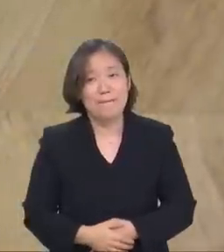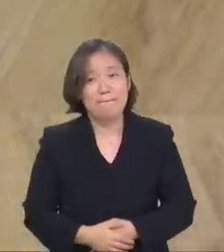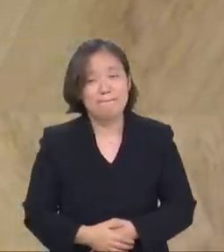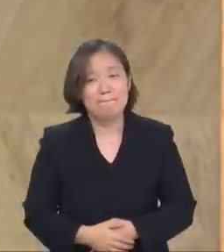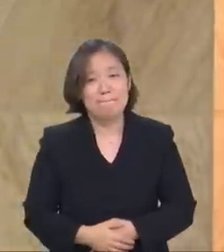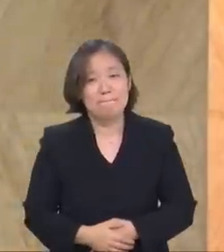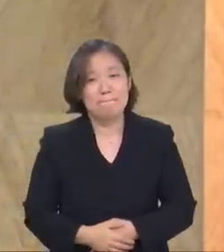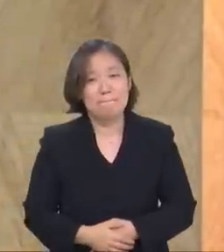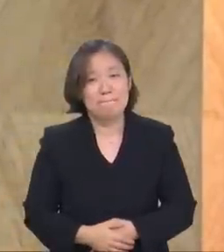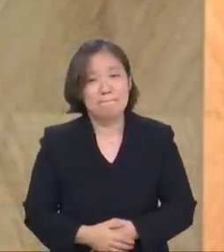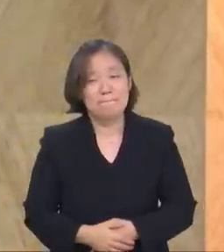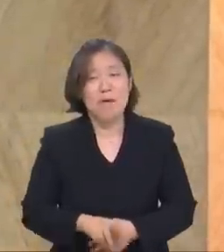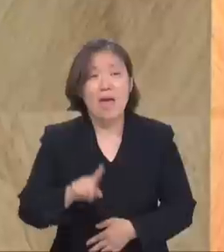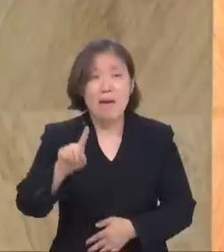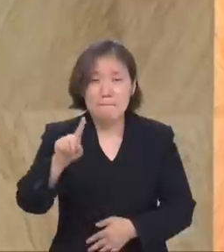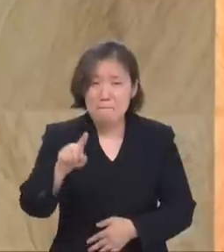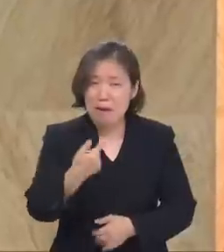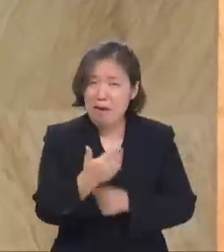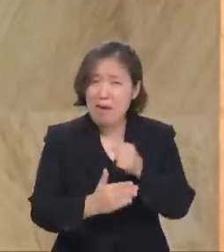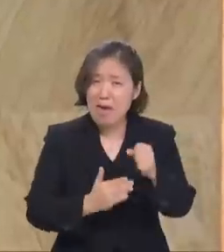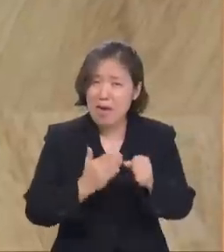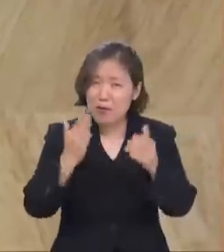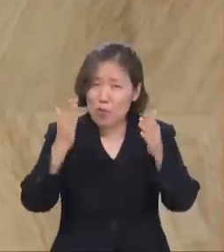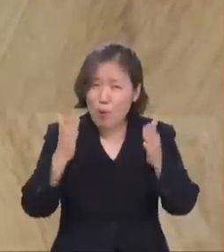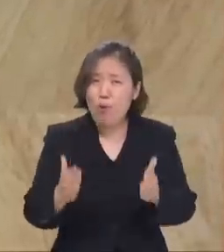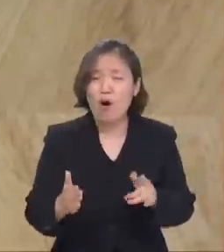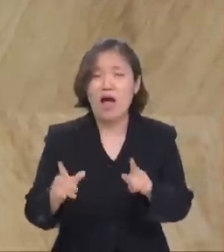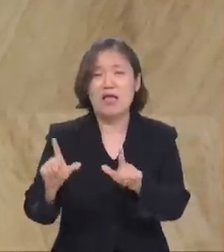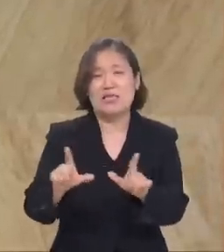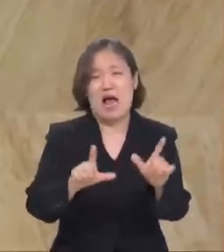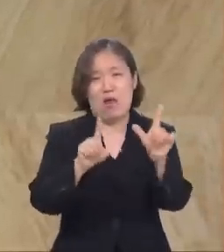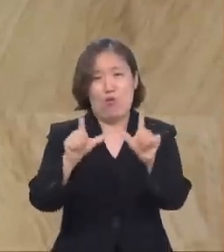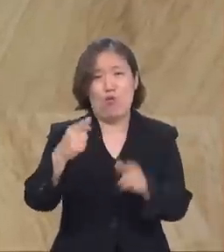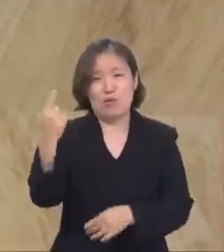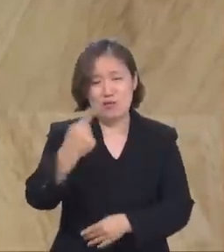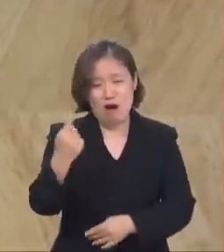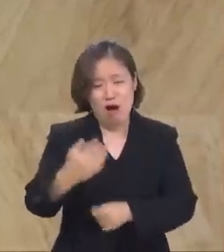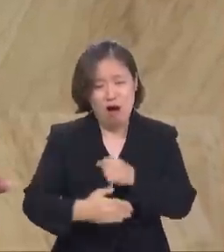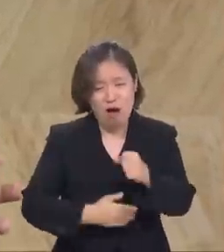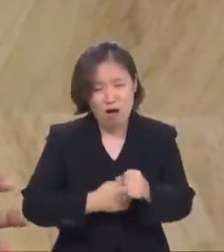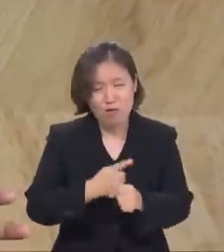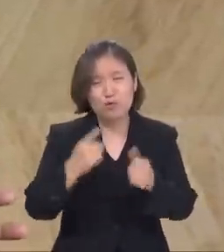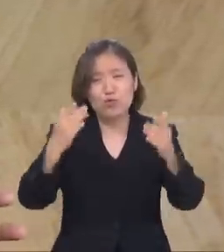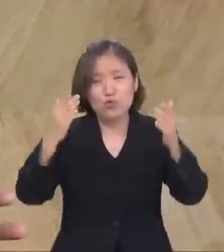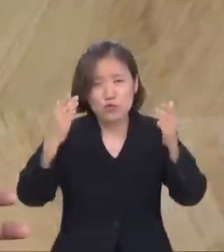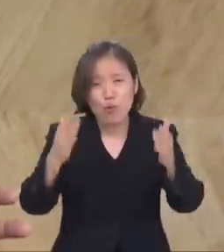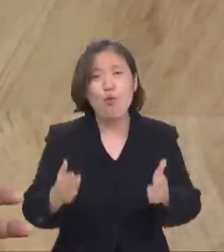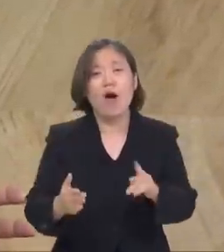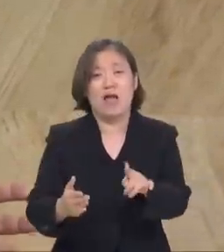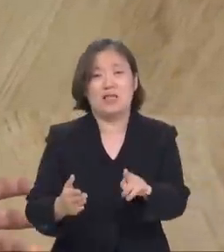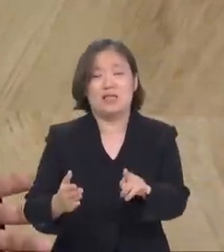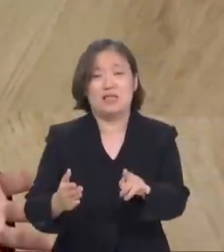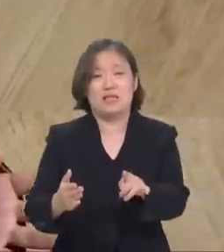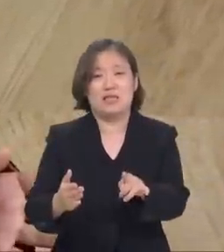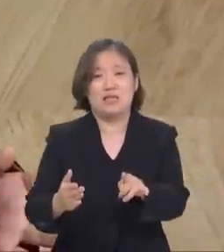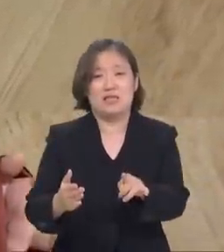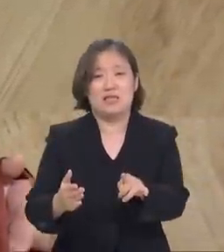100년을 살아도 천년을 더 살아도 결국은 무상하다